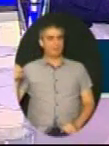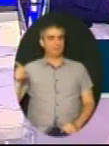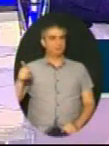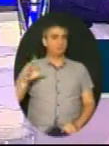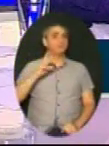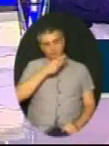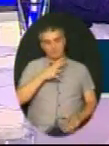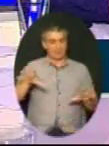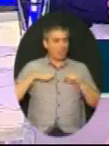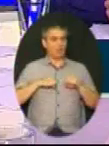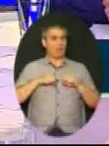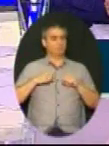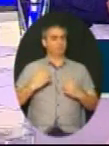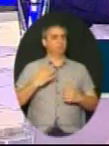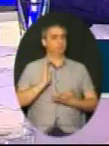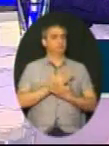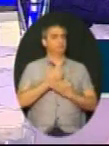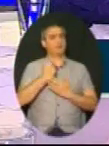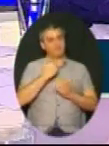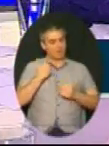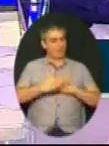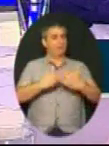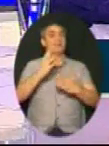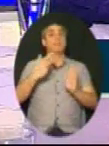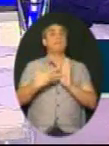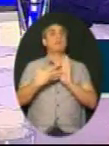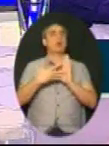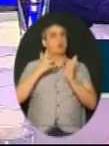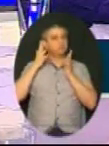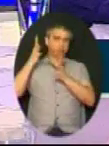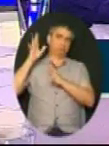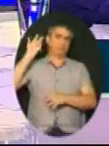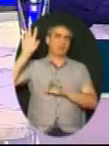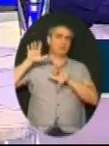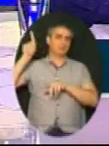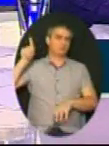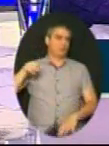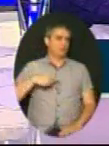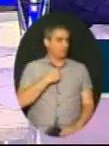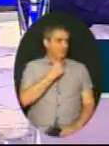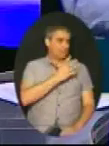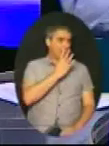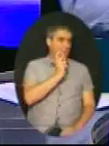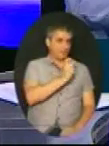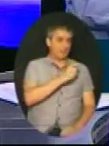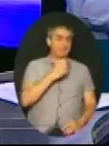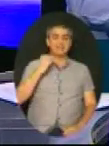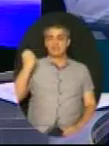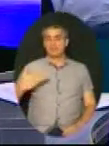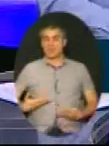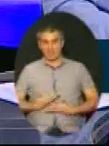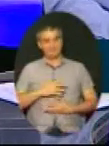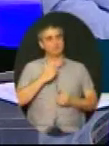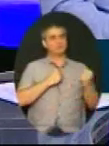האופוזיציה, ולקחת את זה בידיים ולרוץ קדימה עם ביקורת איומה ונוראה על הממשלה. אני אגיד זה בארבע מילים, הימין רעב, השמאל